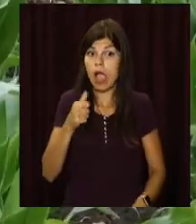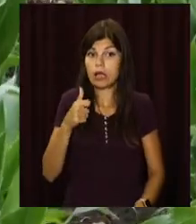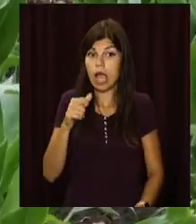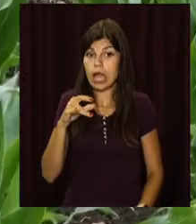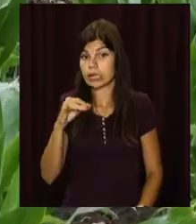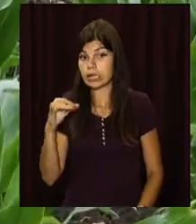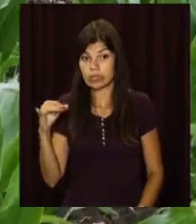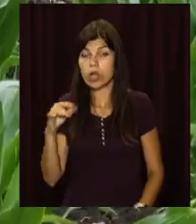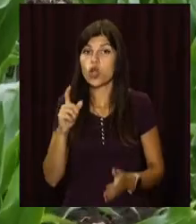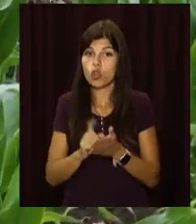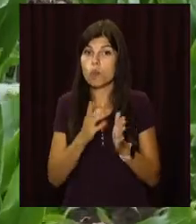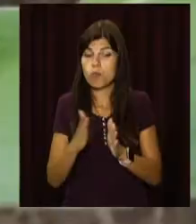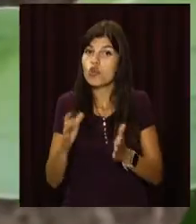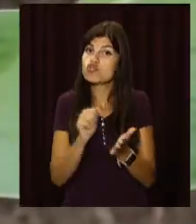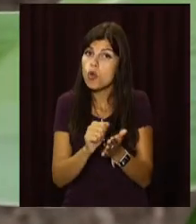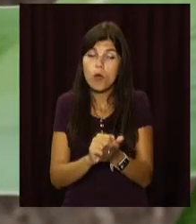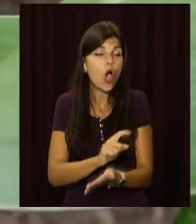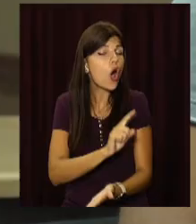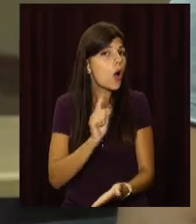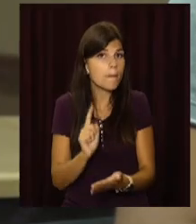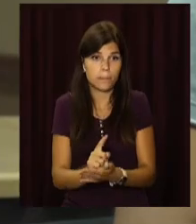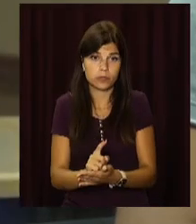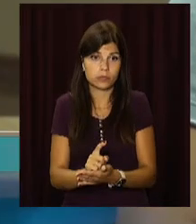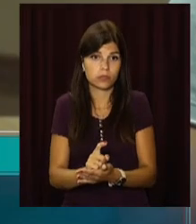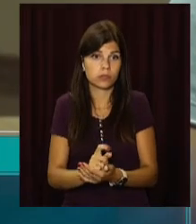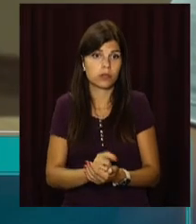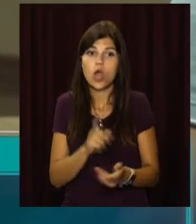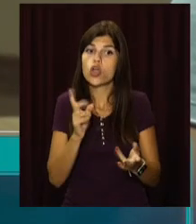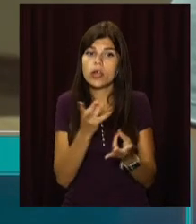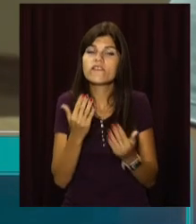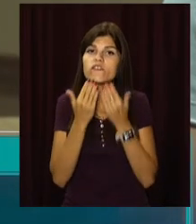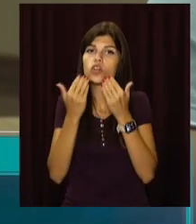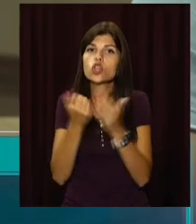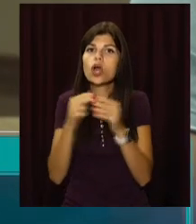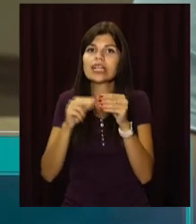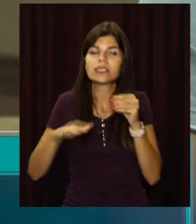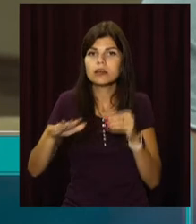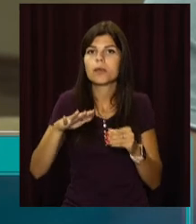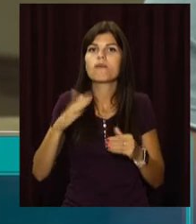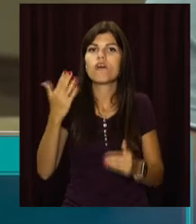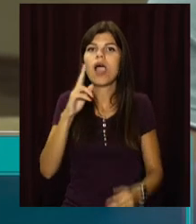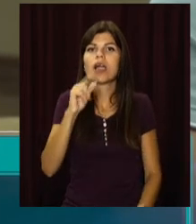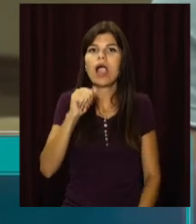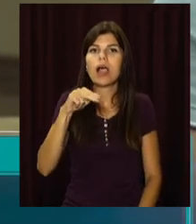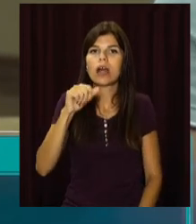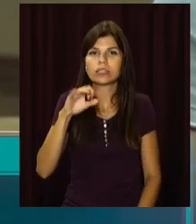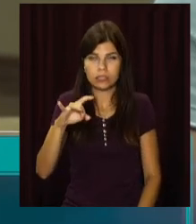мають передусім привести до ладу документи на свої землі. Треба звернутися до Державного земельного кадастру, отримати